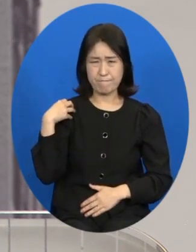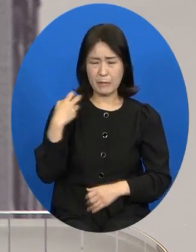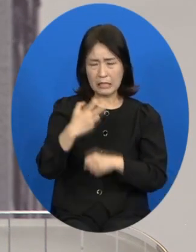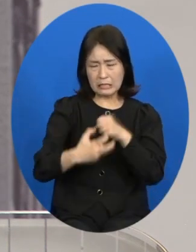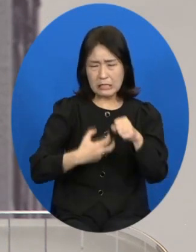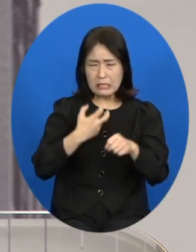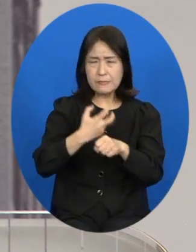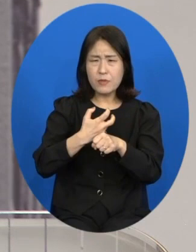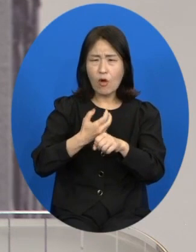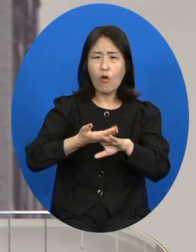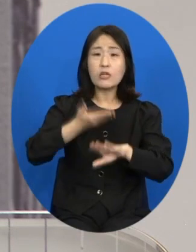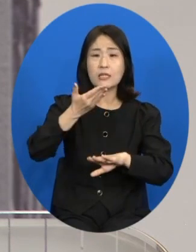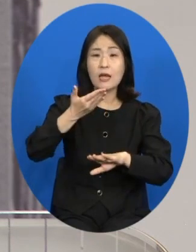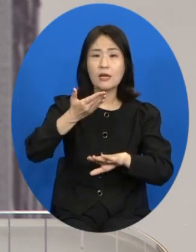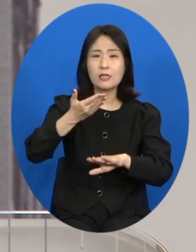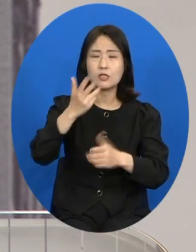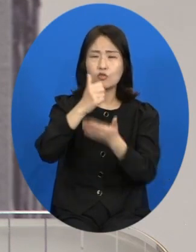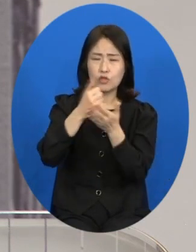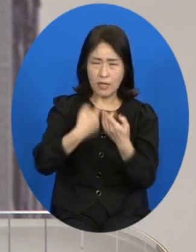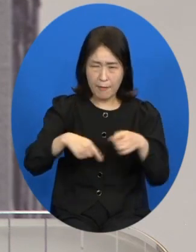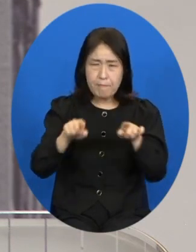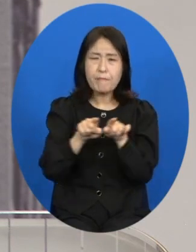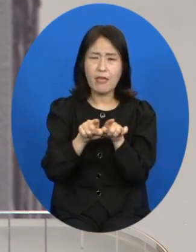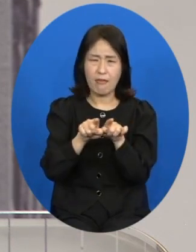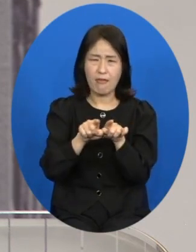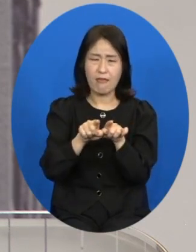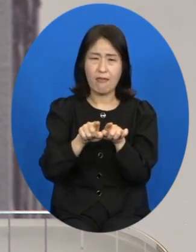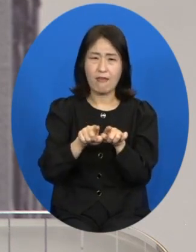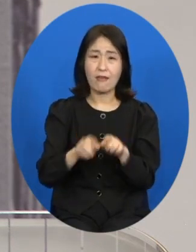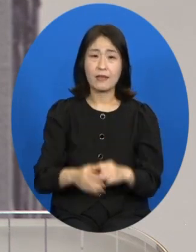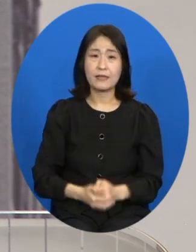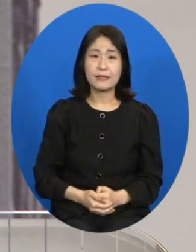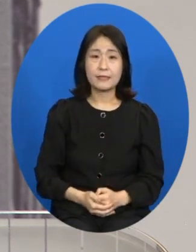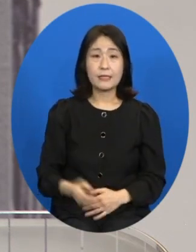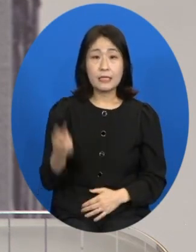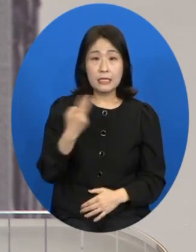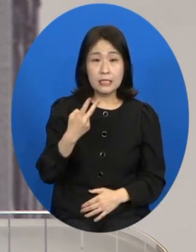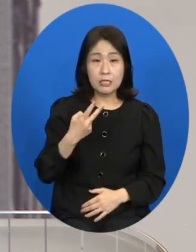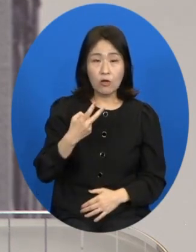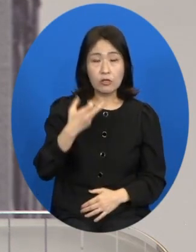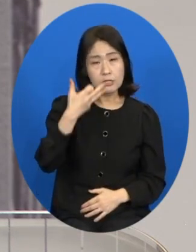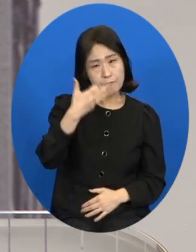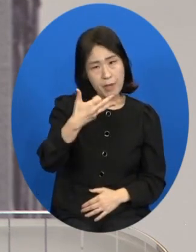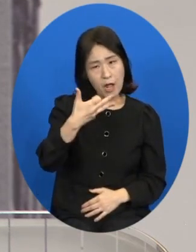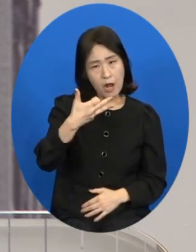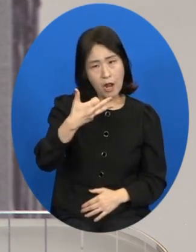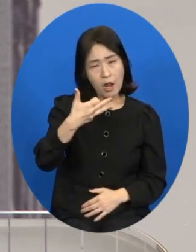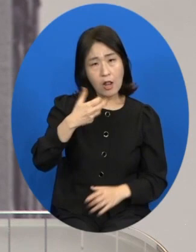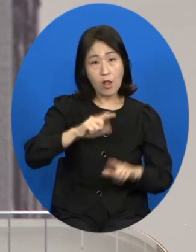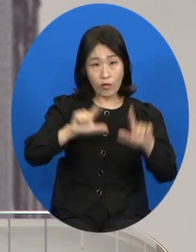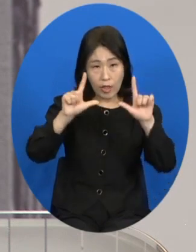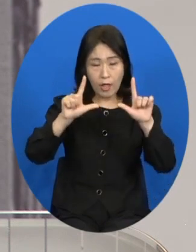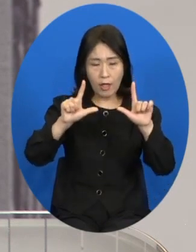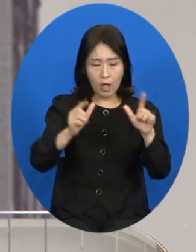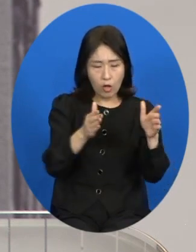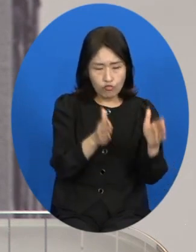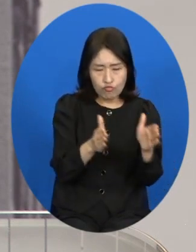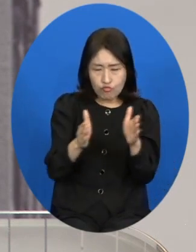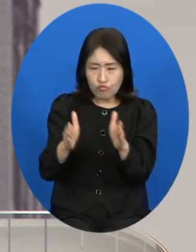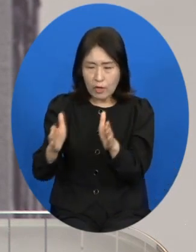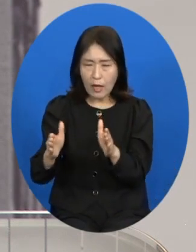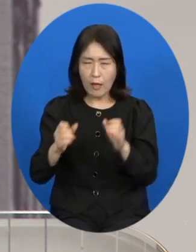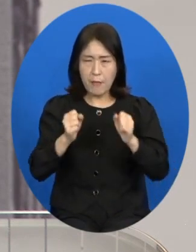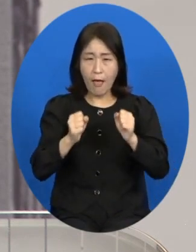함께 걸어갑니다 어 2018년입니다 일본 후쿠오카에서 구간 마라 경기가 있었다고